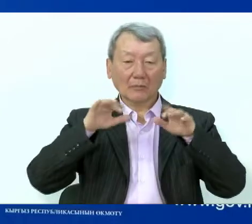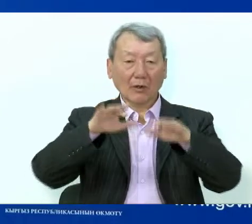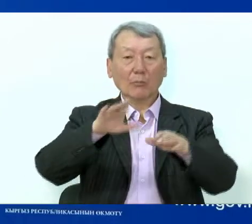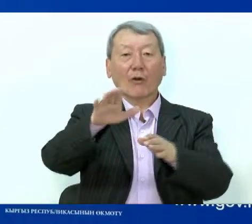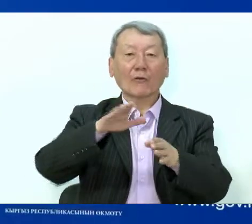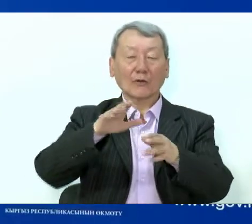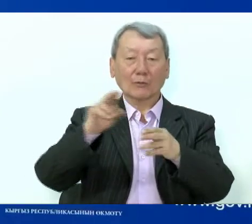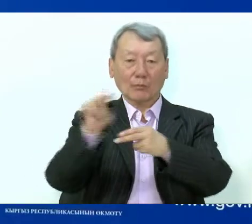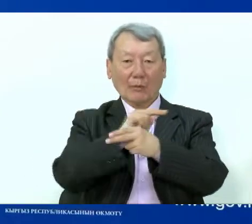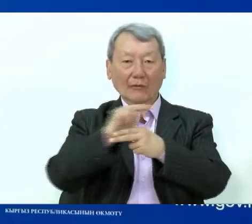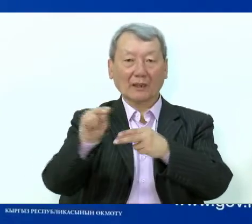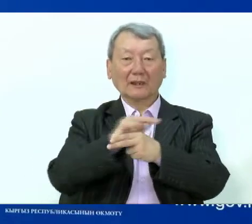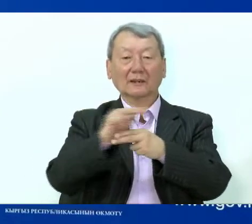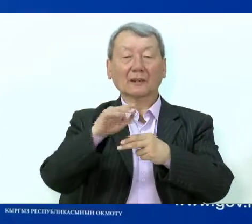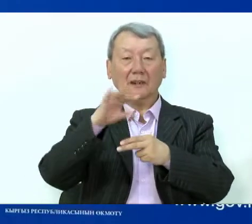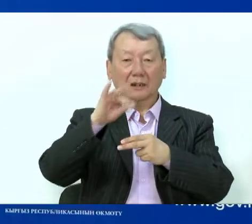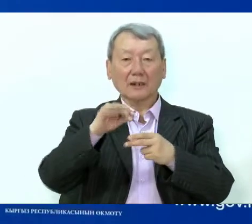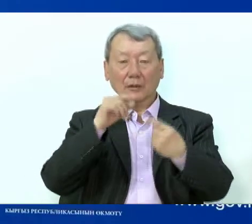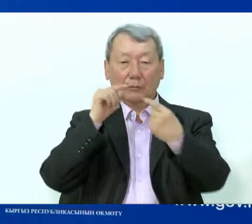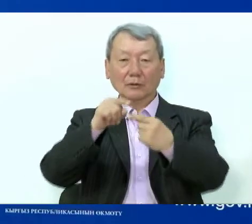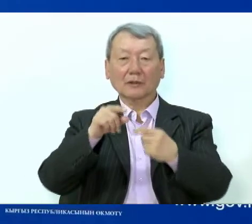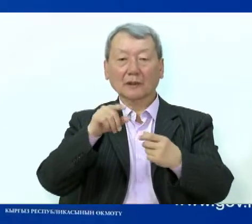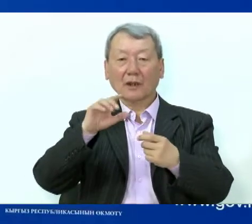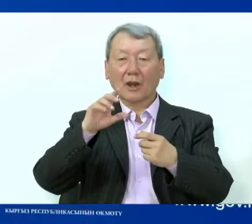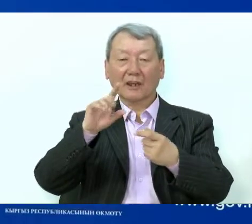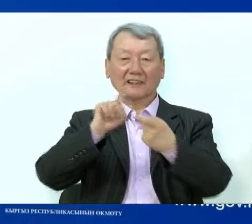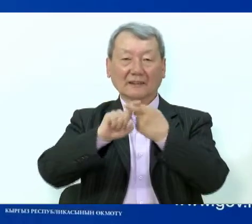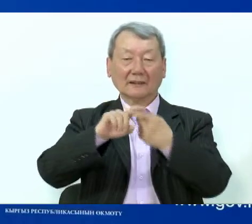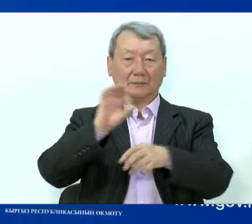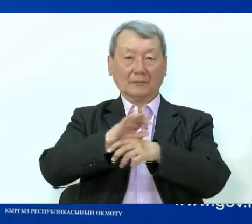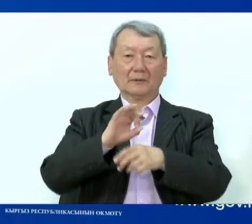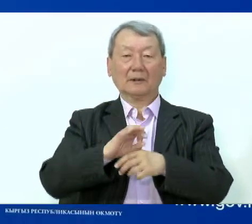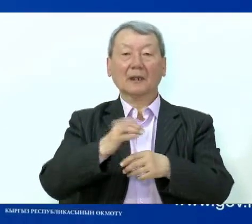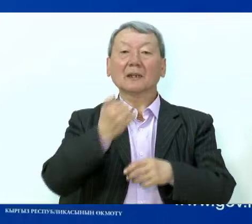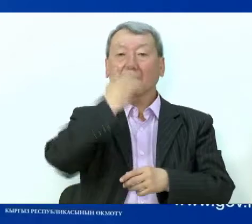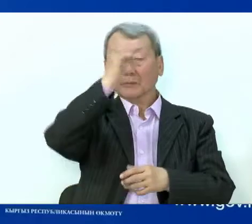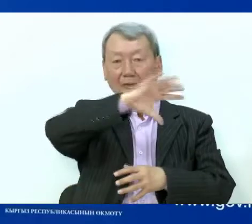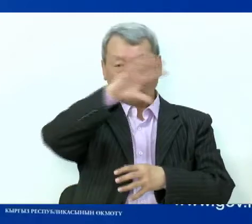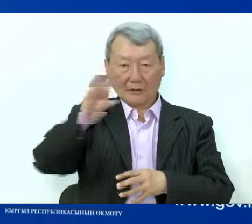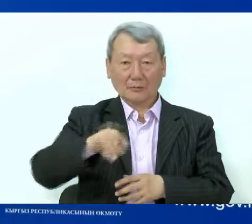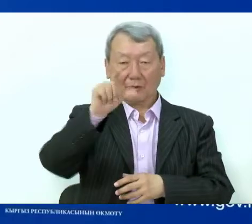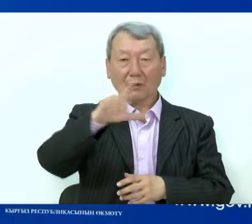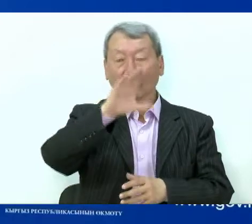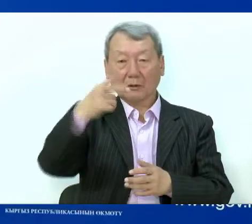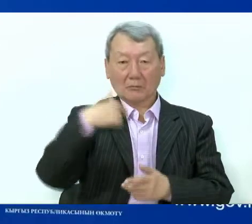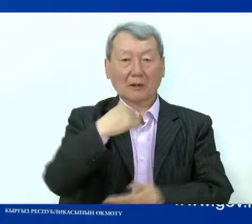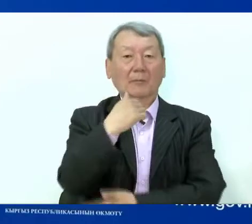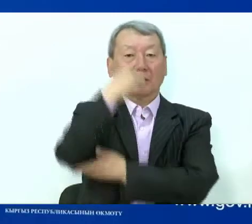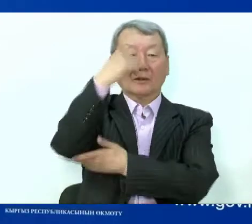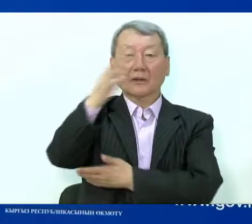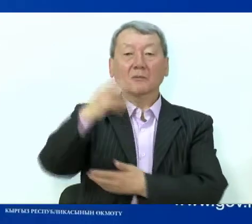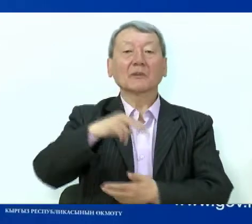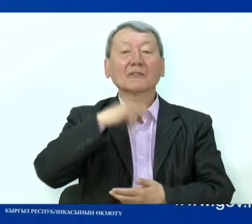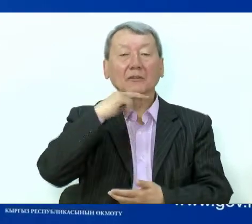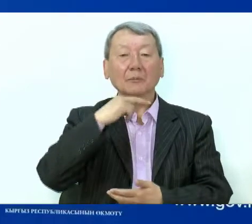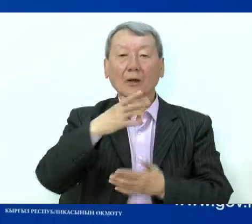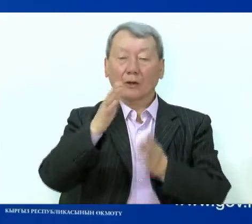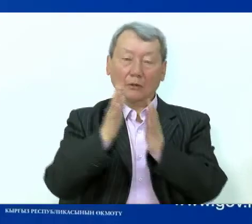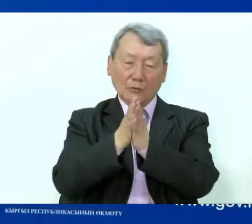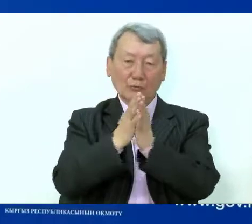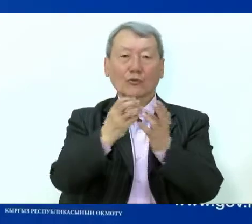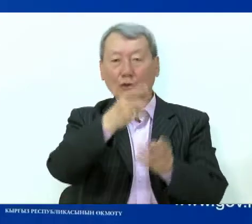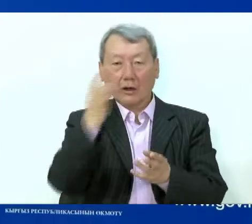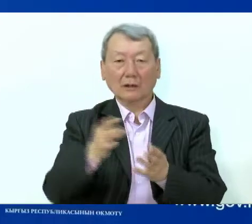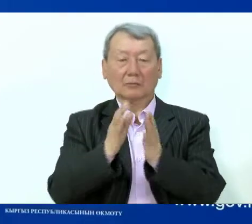по профилактике и противодействию опасной инфекции. Спасибо всем за вашу поддержку, за ваше внимание. Убедительно